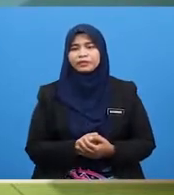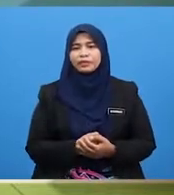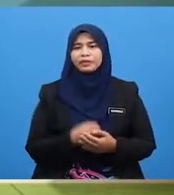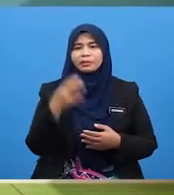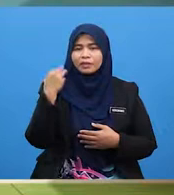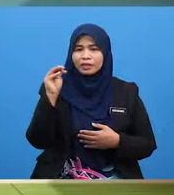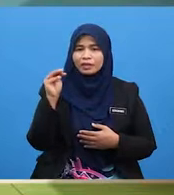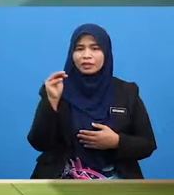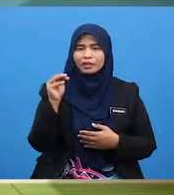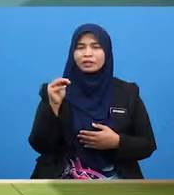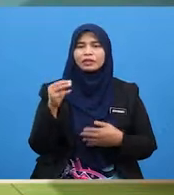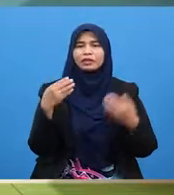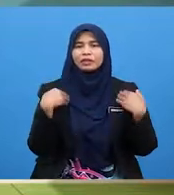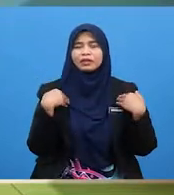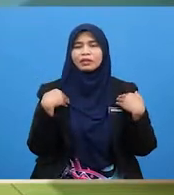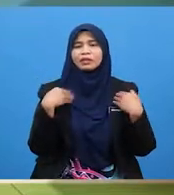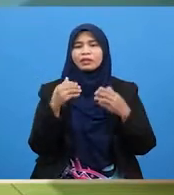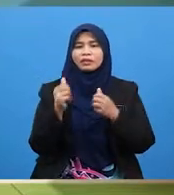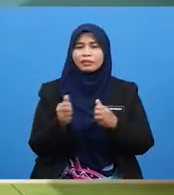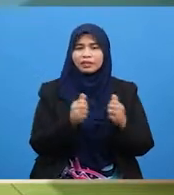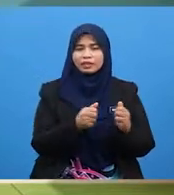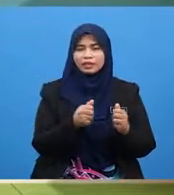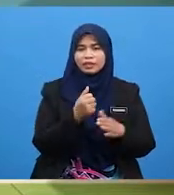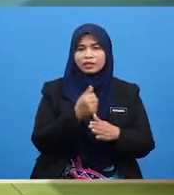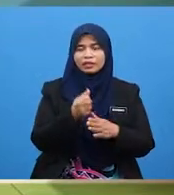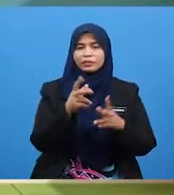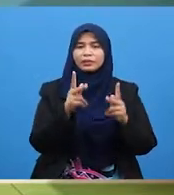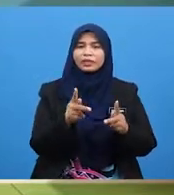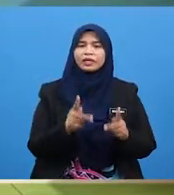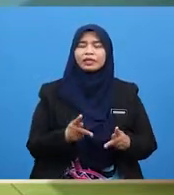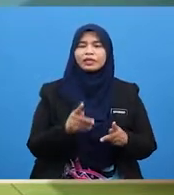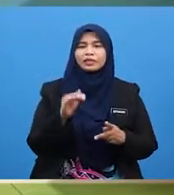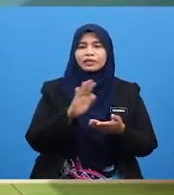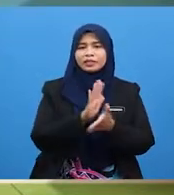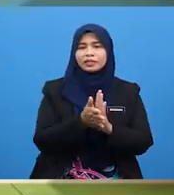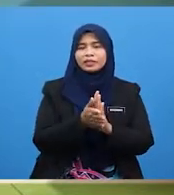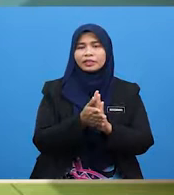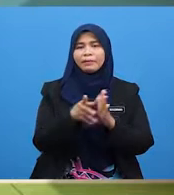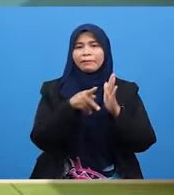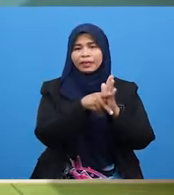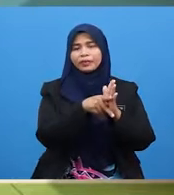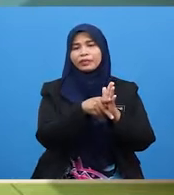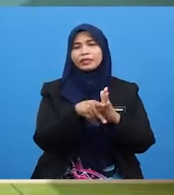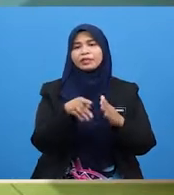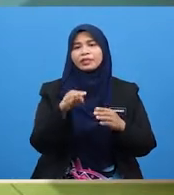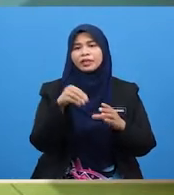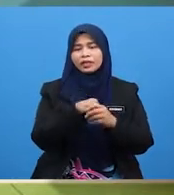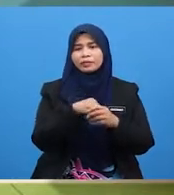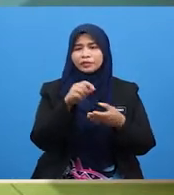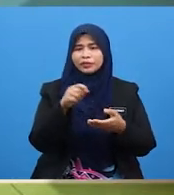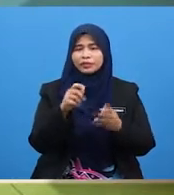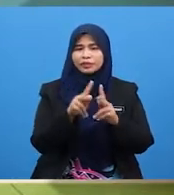Mereka mempunyai peraturan atau kaedah yang dijadikan sebagai panduan dalam menulis